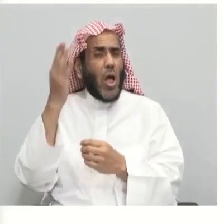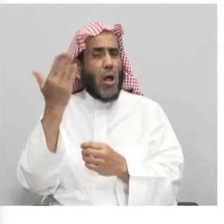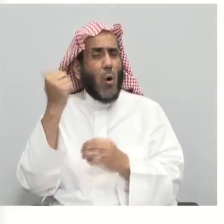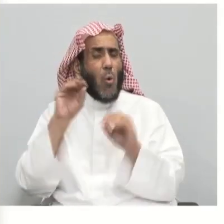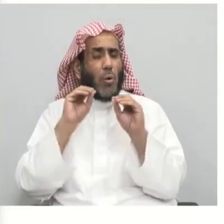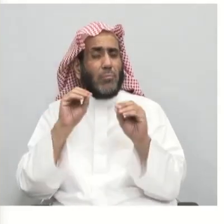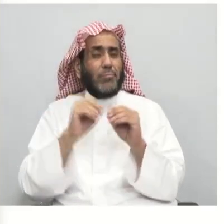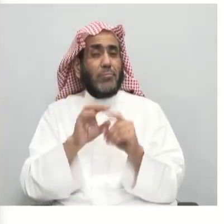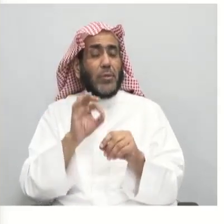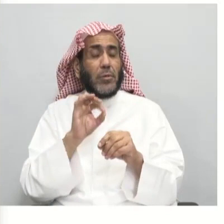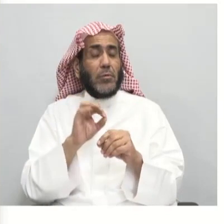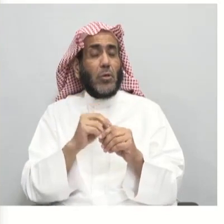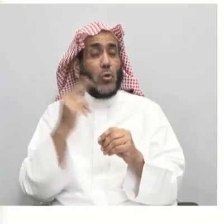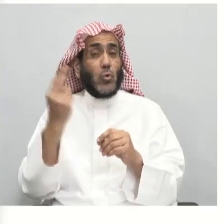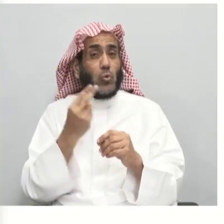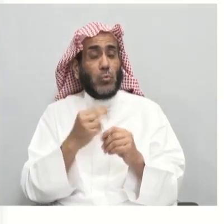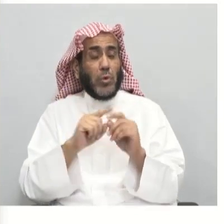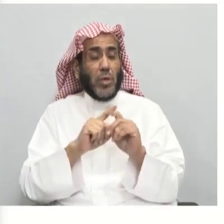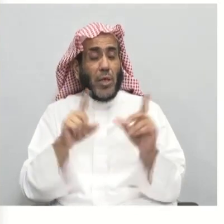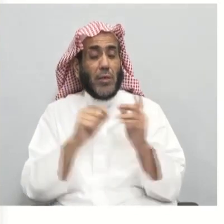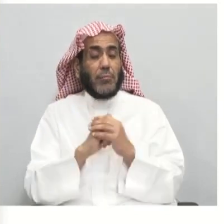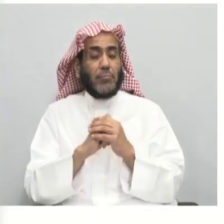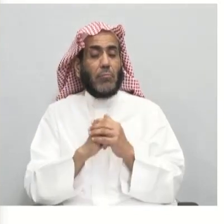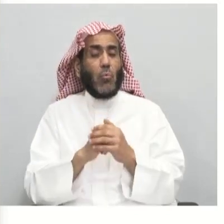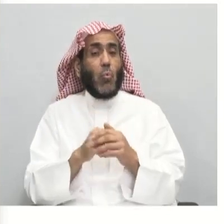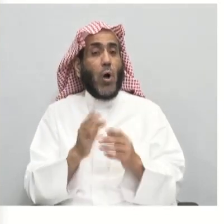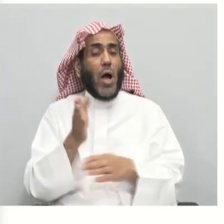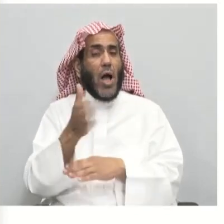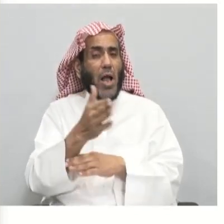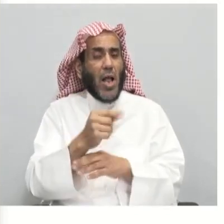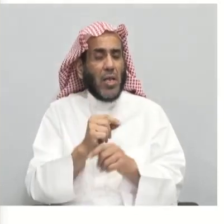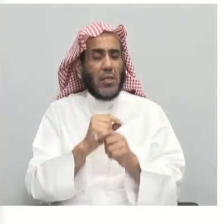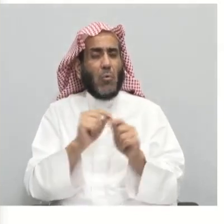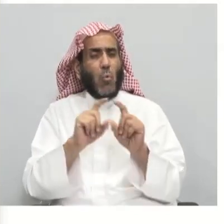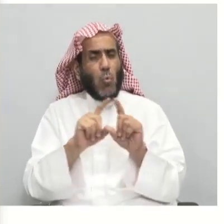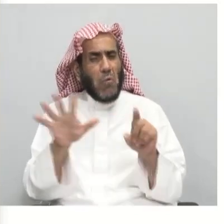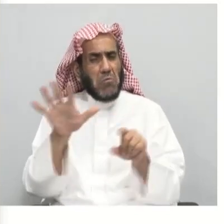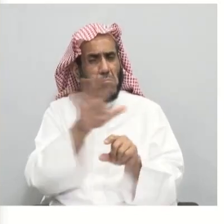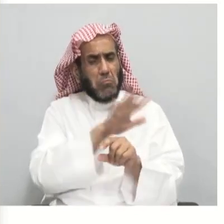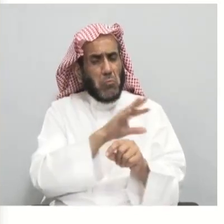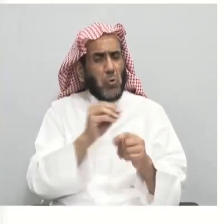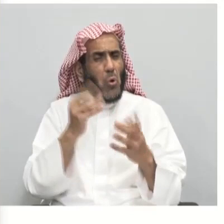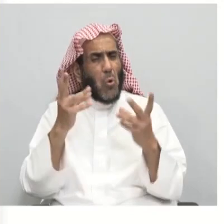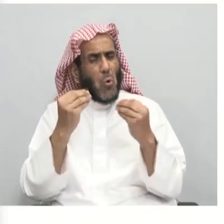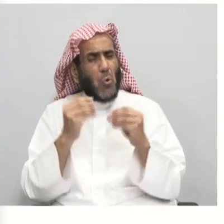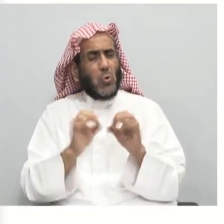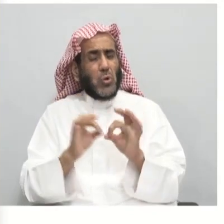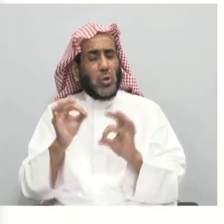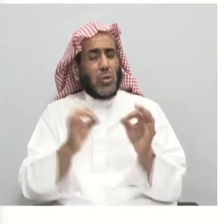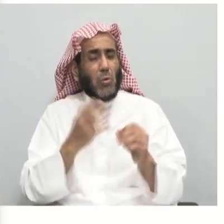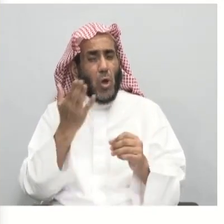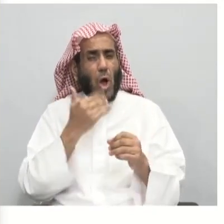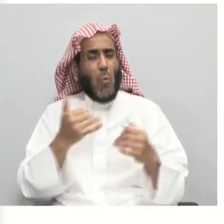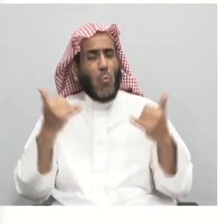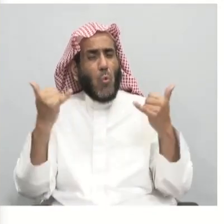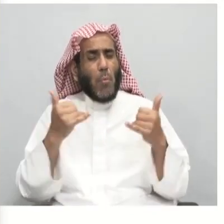كذلك من الرسوم الايضاحيه وهيكل السمكه اذا استراتيجيات القراءه